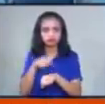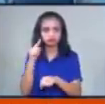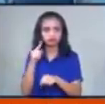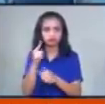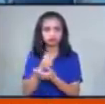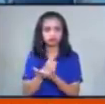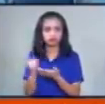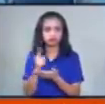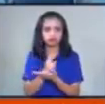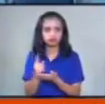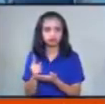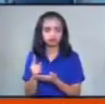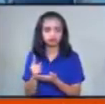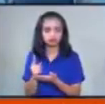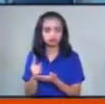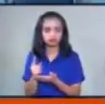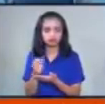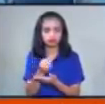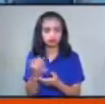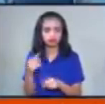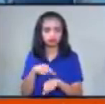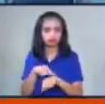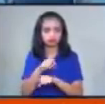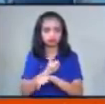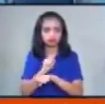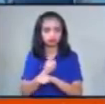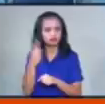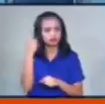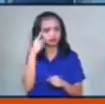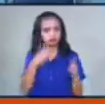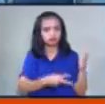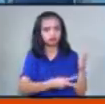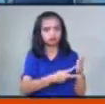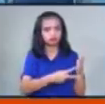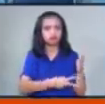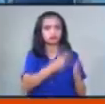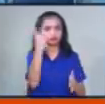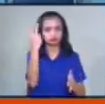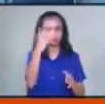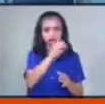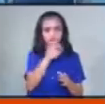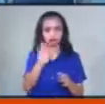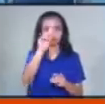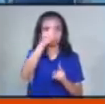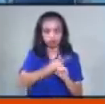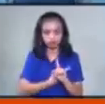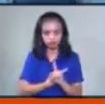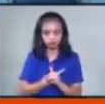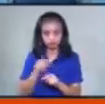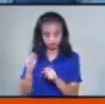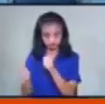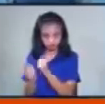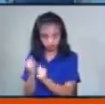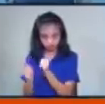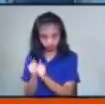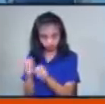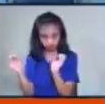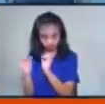kayo nag-duty? Bale, dalawang beses lang kami mag-day off sa isang buwan, sir. Halos wala. Wala po,